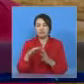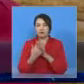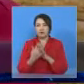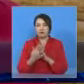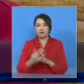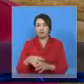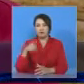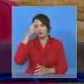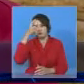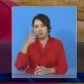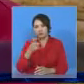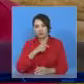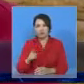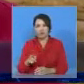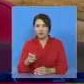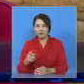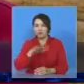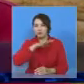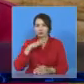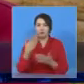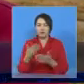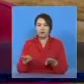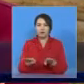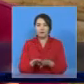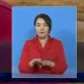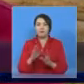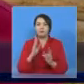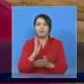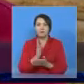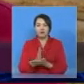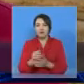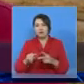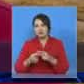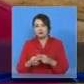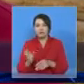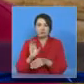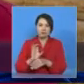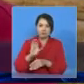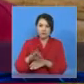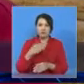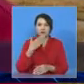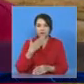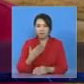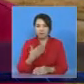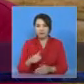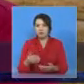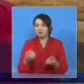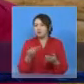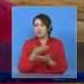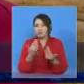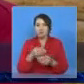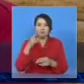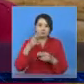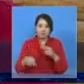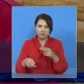жігіттер. Ойбай, құрттар көп. Бүгін сол бар ма, сіздерге техника жіберейік па, мамандар жіберейік па десек, жоқ, бұл уже бітті